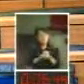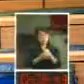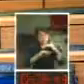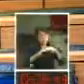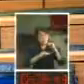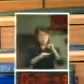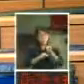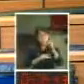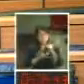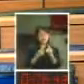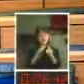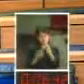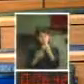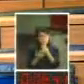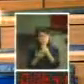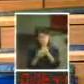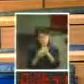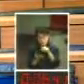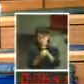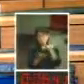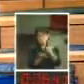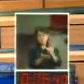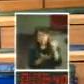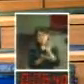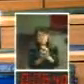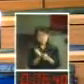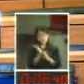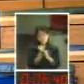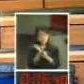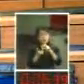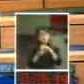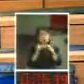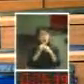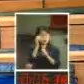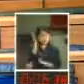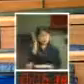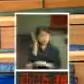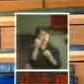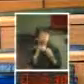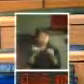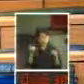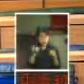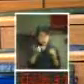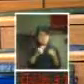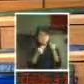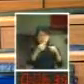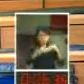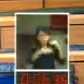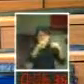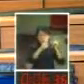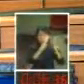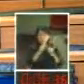ดูในงบประมาณนี่งบประมาณที่เข้าไปนี่แก้ไขปัญหานี่ก็ส่วนหนึ่งในการพัฒนานี่จะน้อยมากนั่นหมายถึงว่าโครงสร้